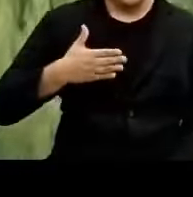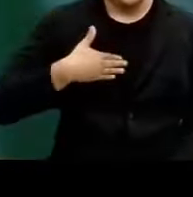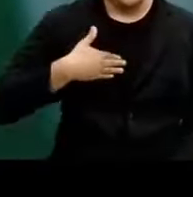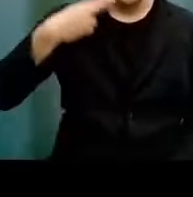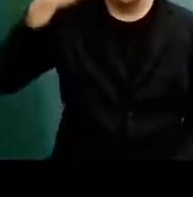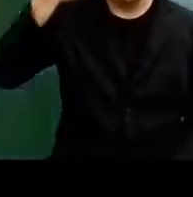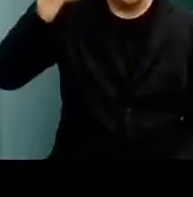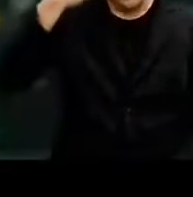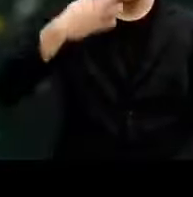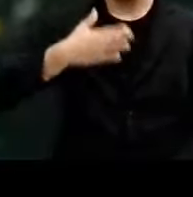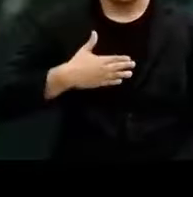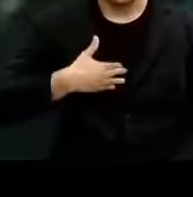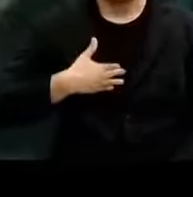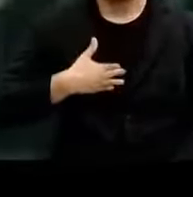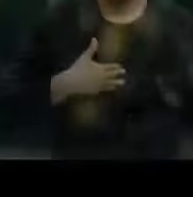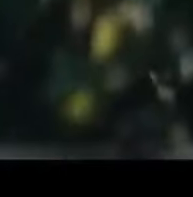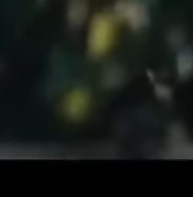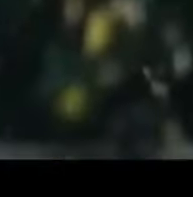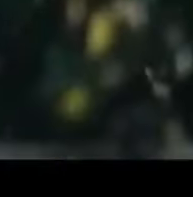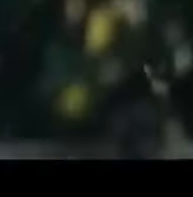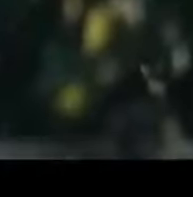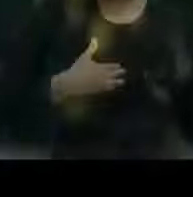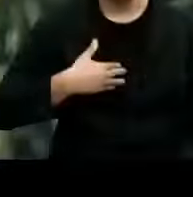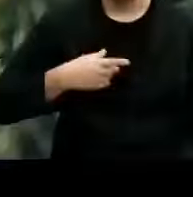Jika saya menjadi seorang pemimpin,